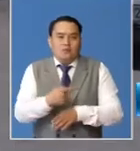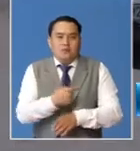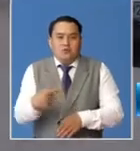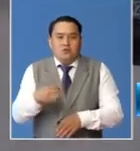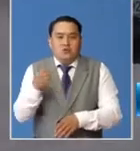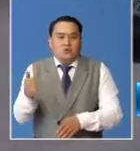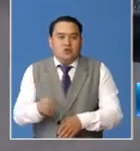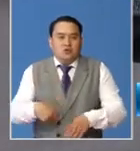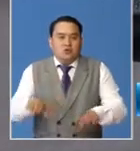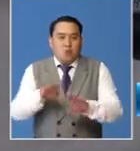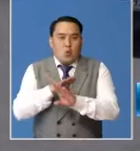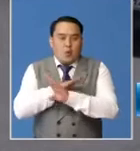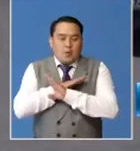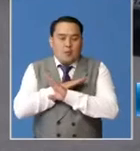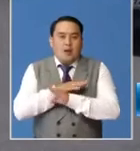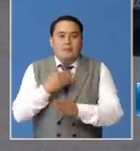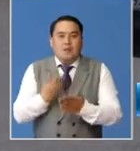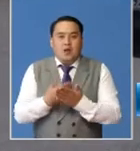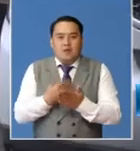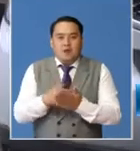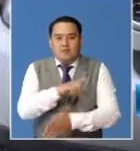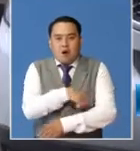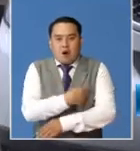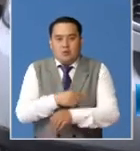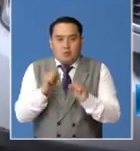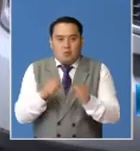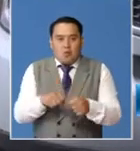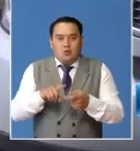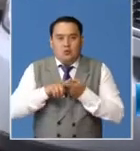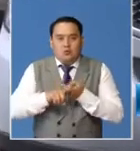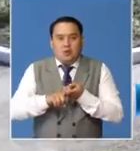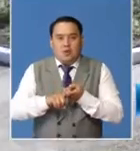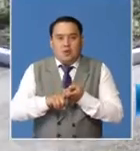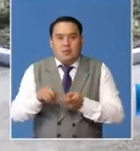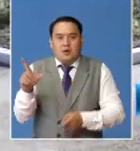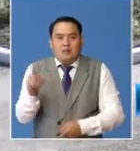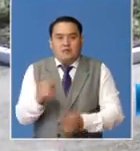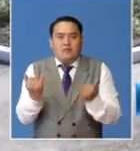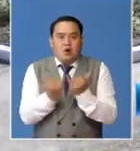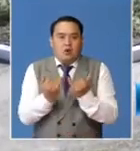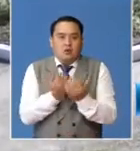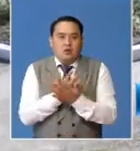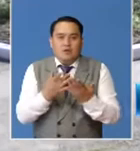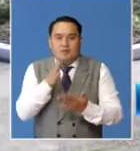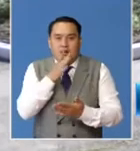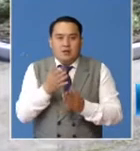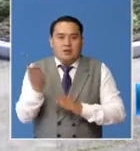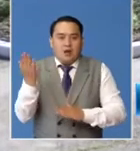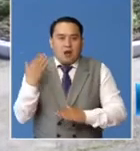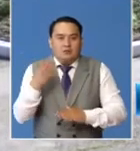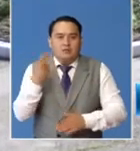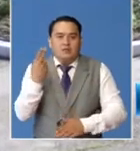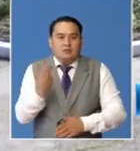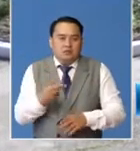часа ребенок скончался. По предположению врачей, она могла заразиться во время пребывания в гостях некоторое время назад. В